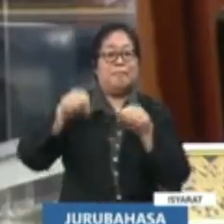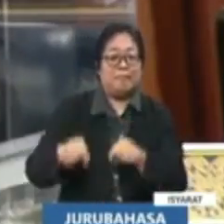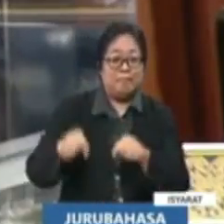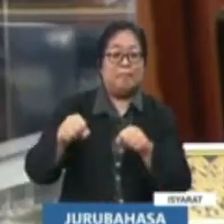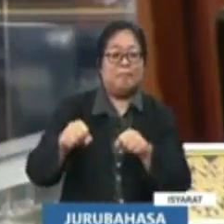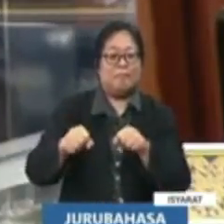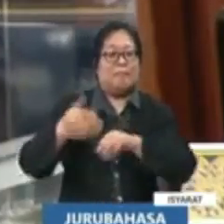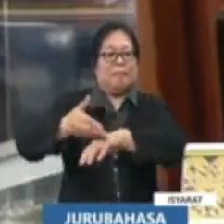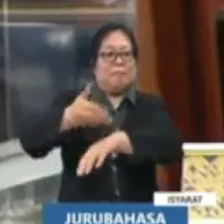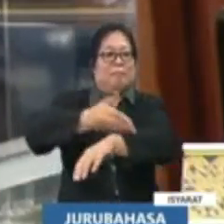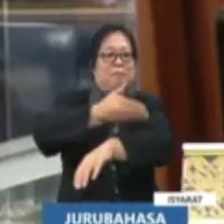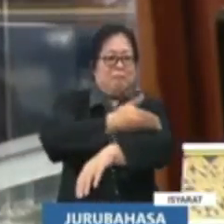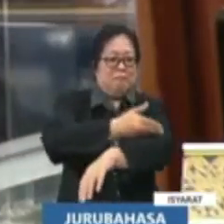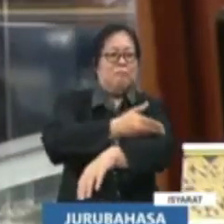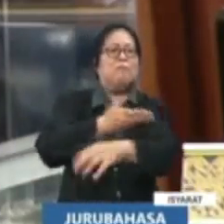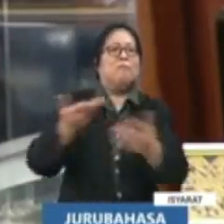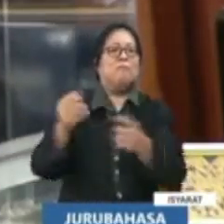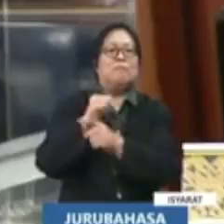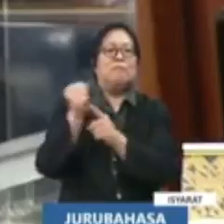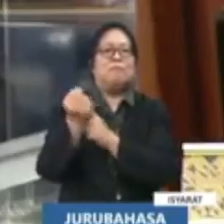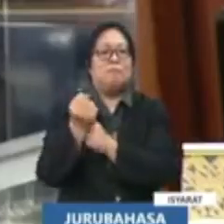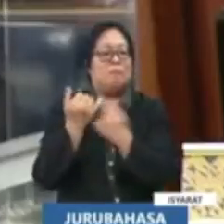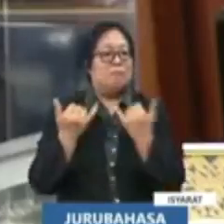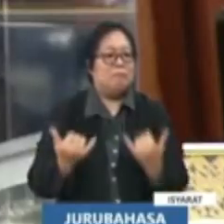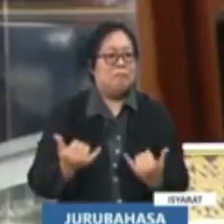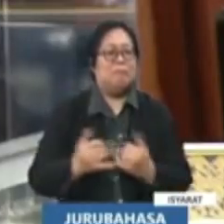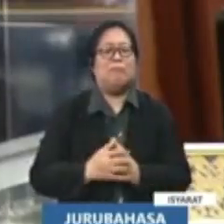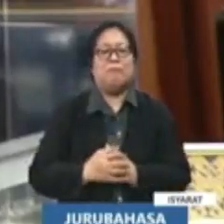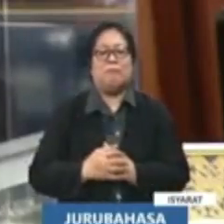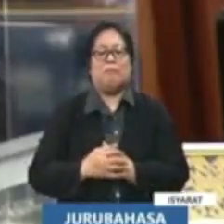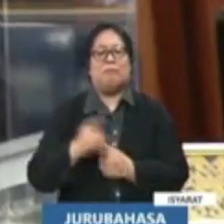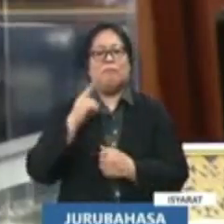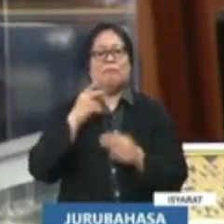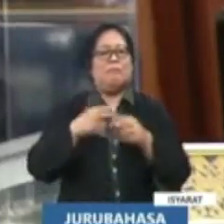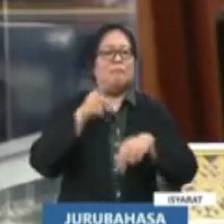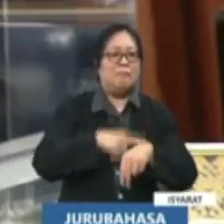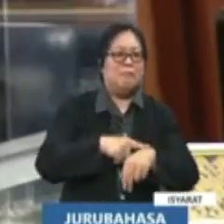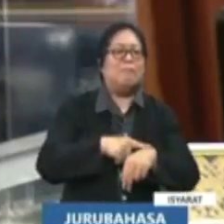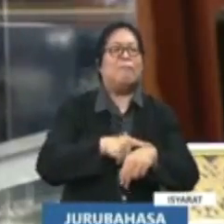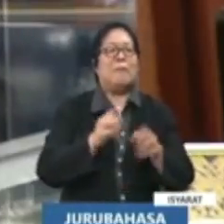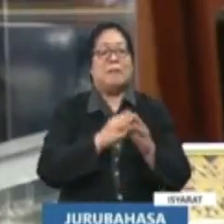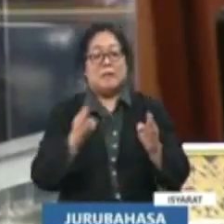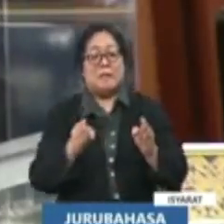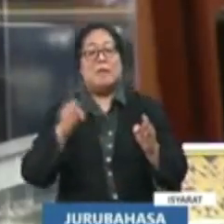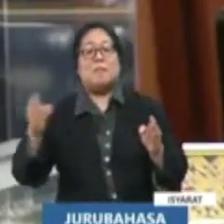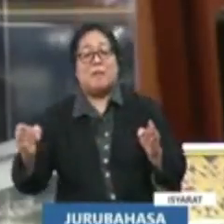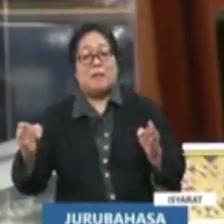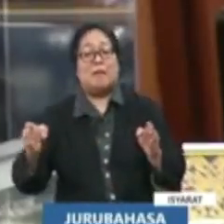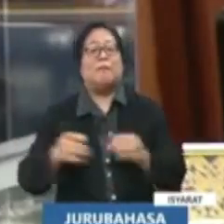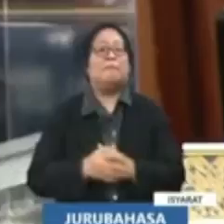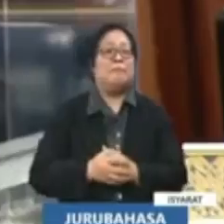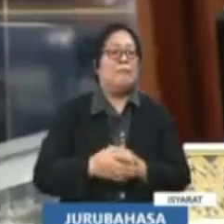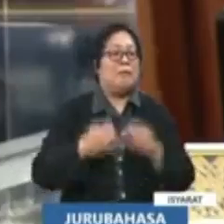bertambah kebaikan lagi dengan keadaan Nah sekarang ini dalam jangka pendek jangka panjang jadi